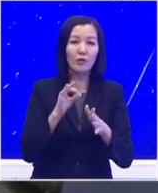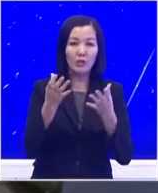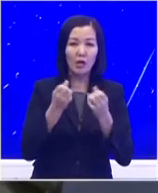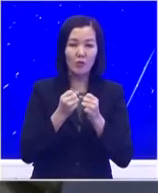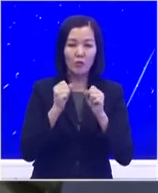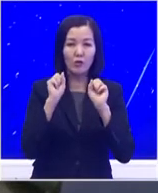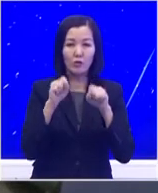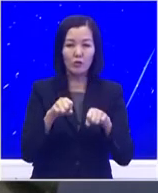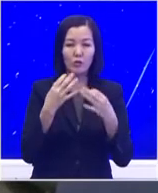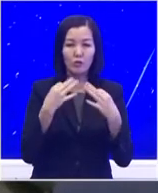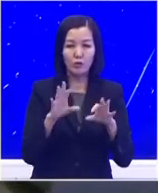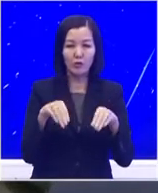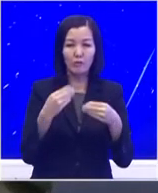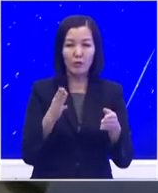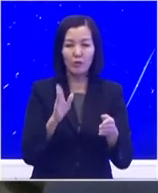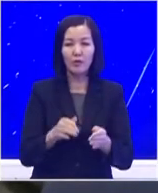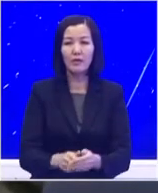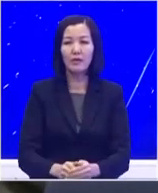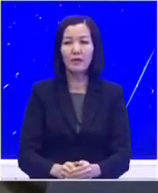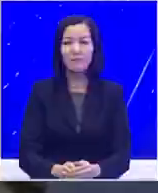рұқсат беру.